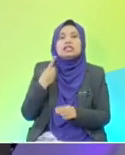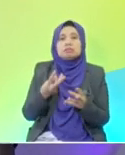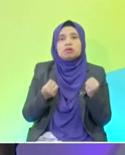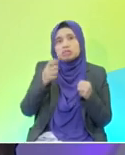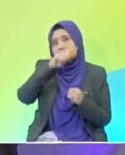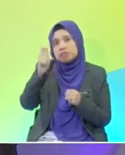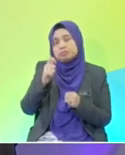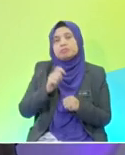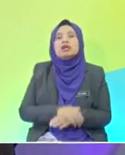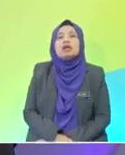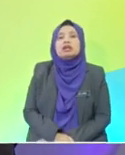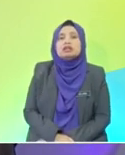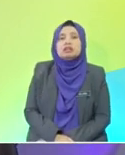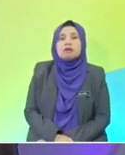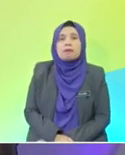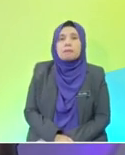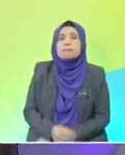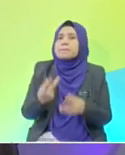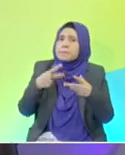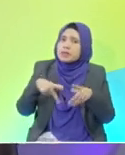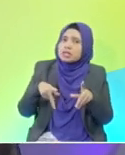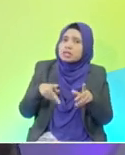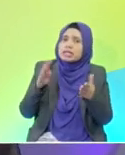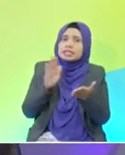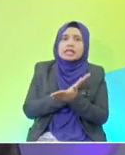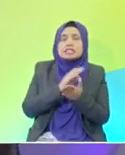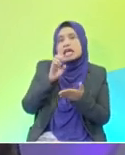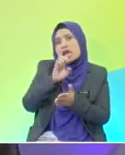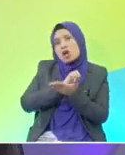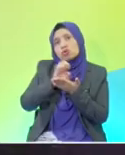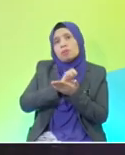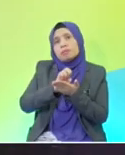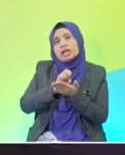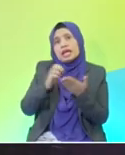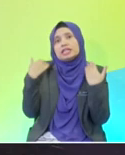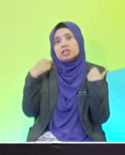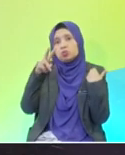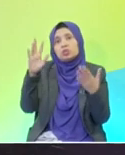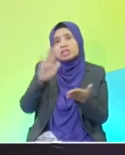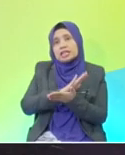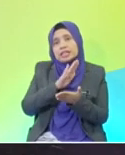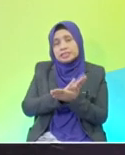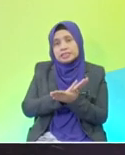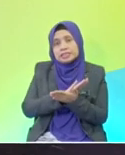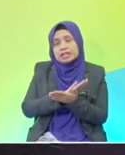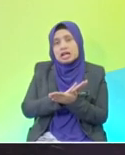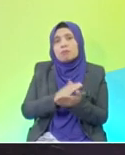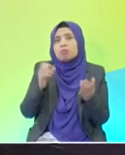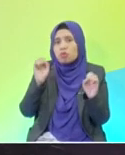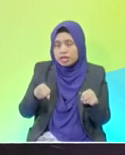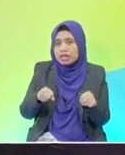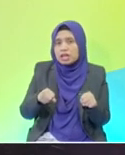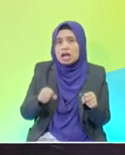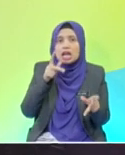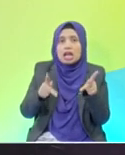kan eee perlu kertas ekonomi Ini kan ada dua kertas juga jadi bully tak kalau